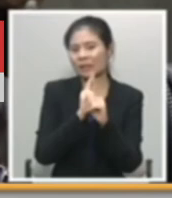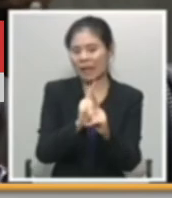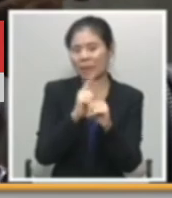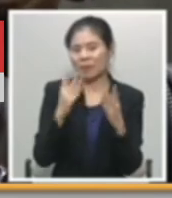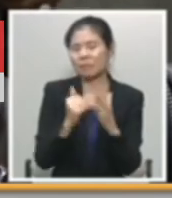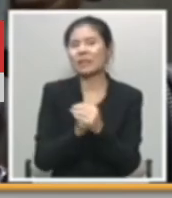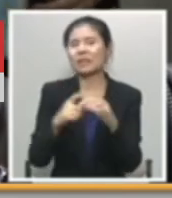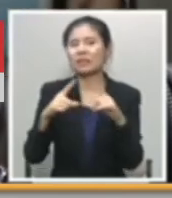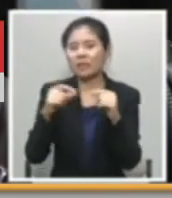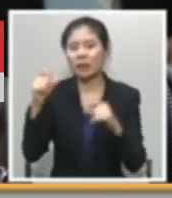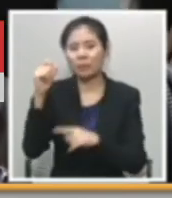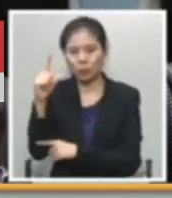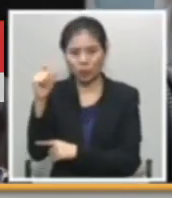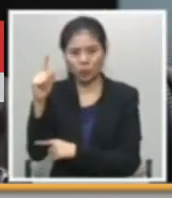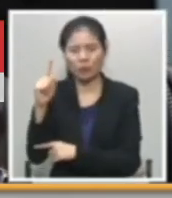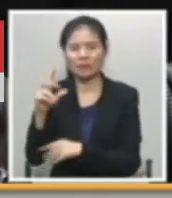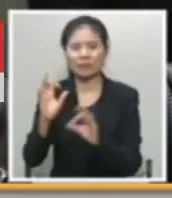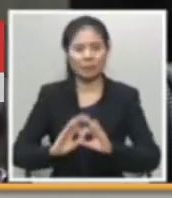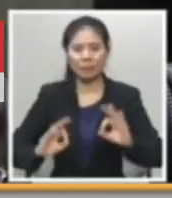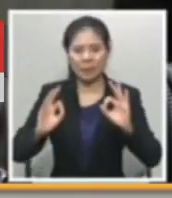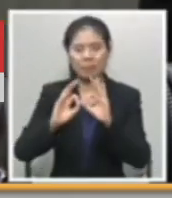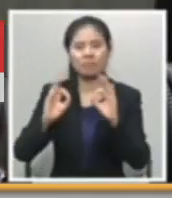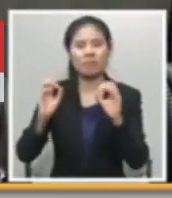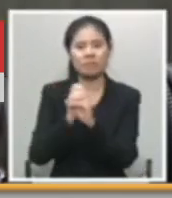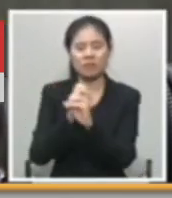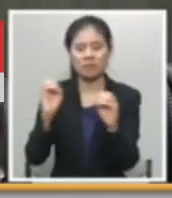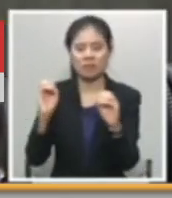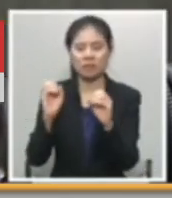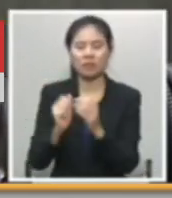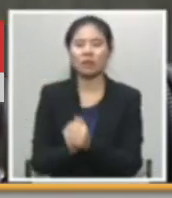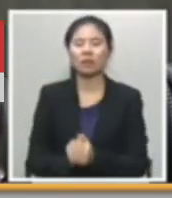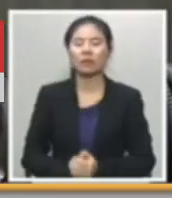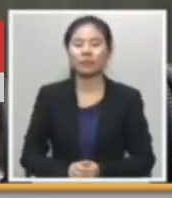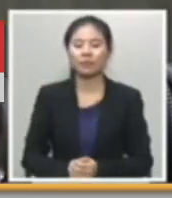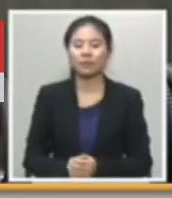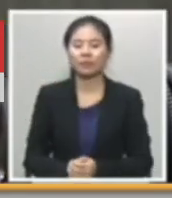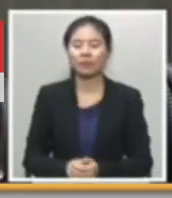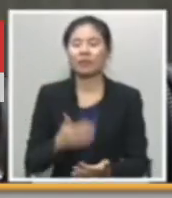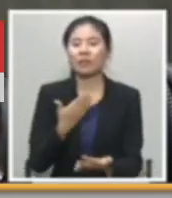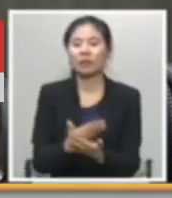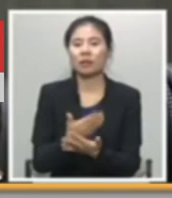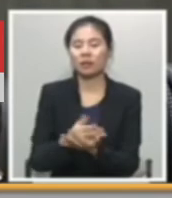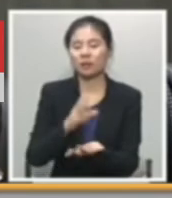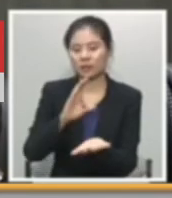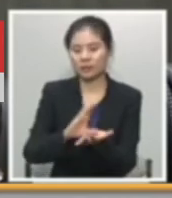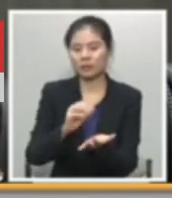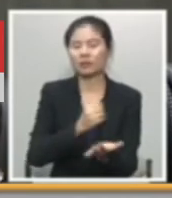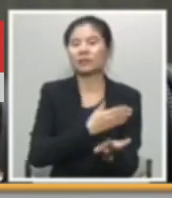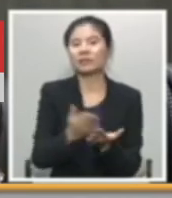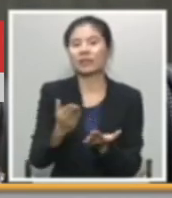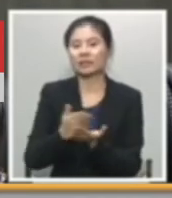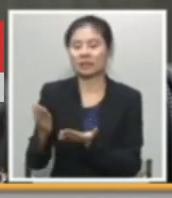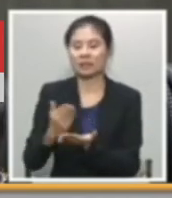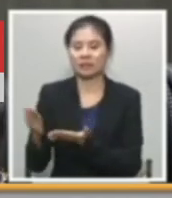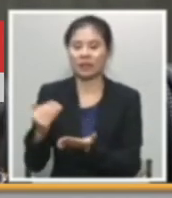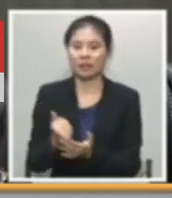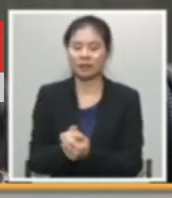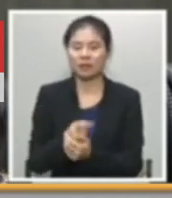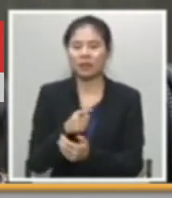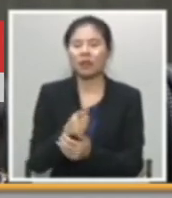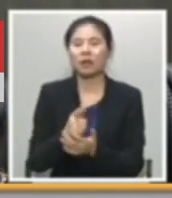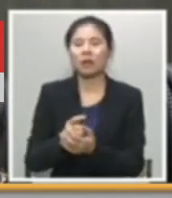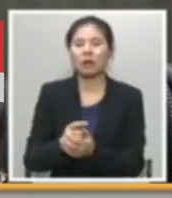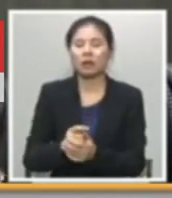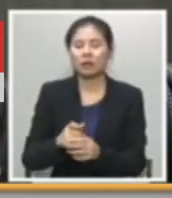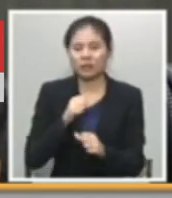เฉินเร่งด่วนจำเป็นที่สำคัญงบประมาณที่ใช้ไปนั้นไม่ก่อให้เกิด